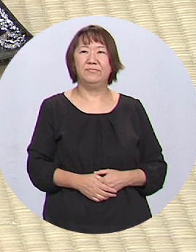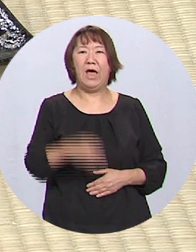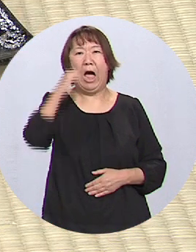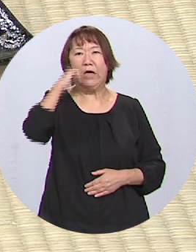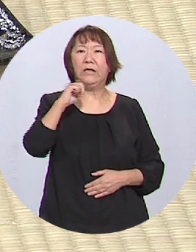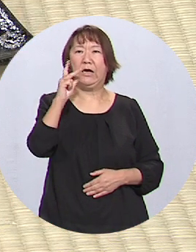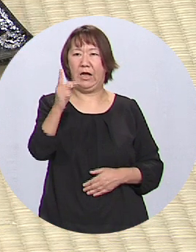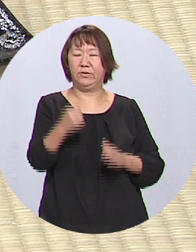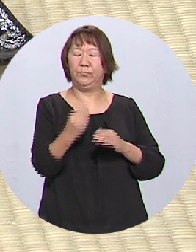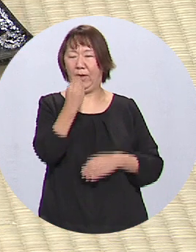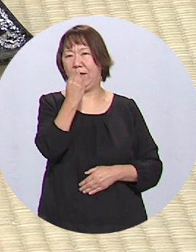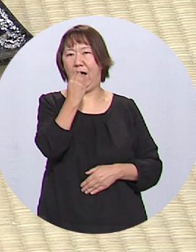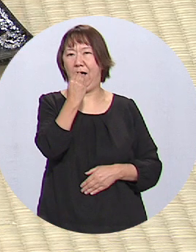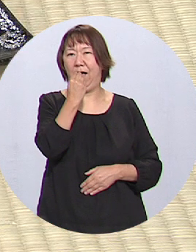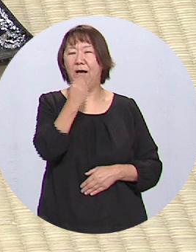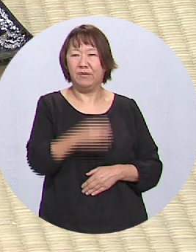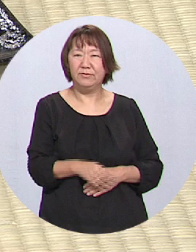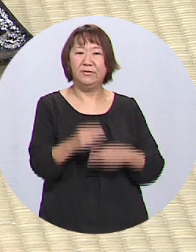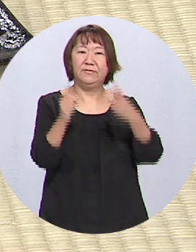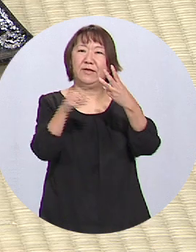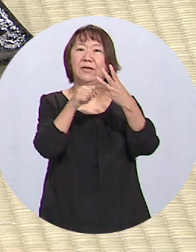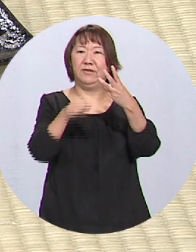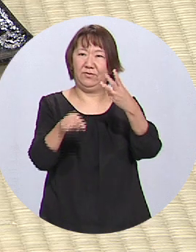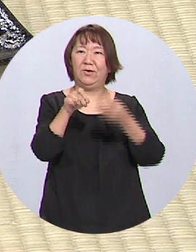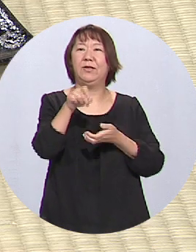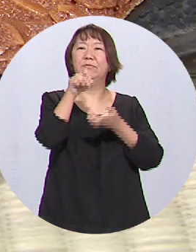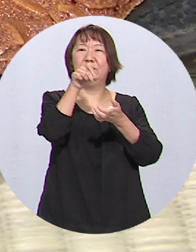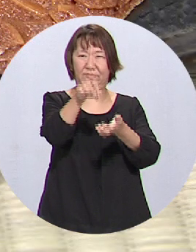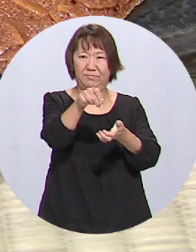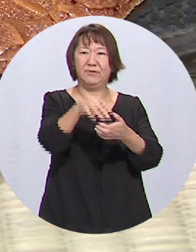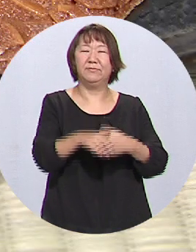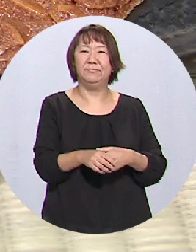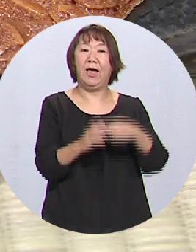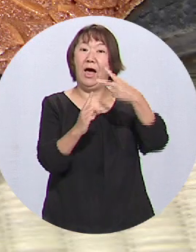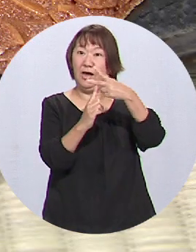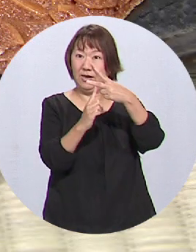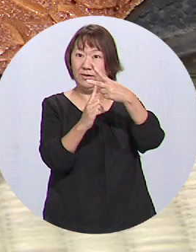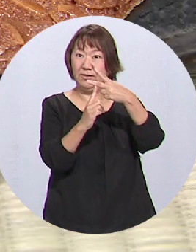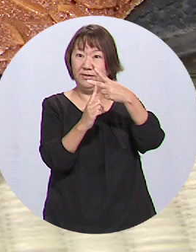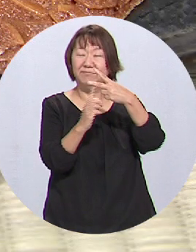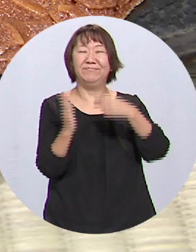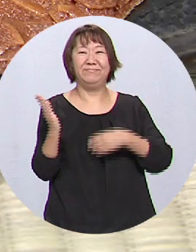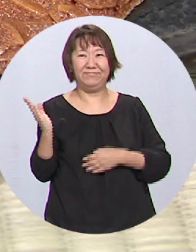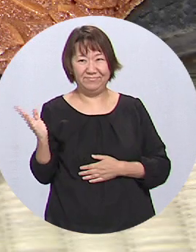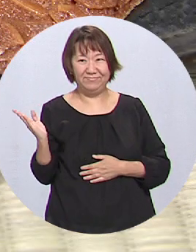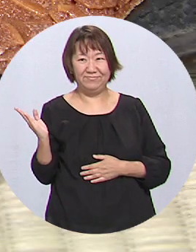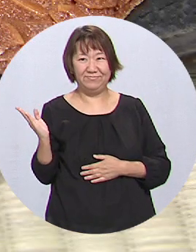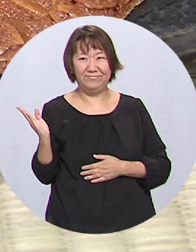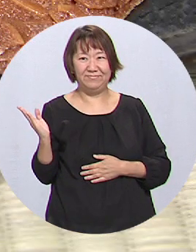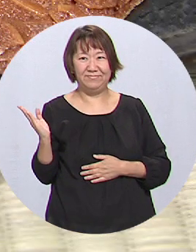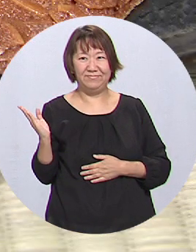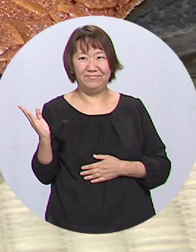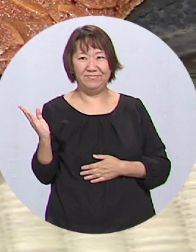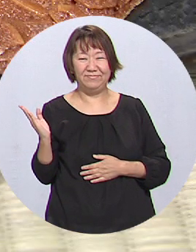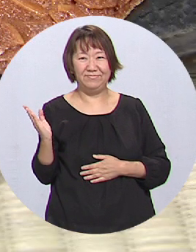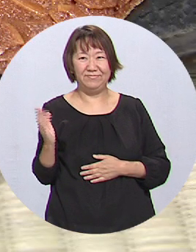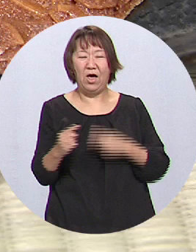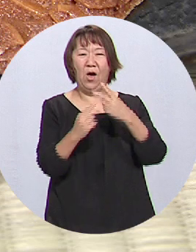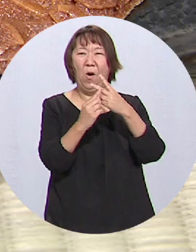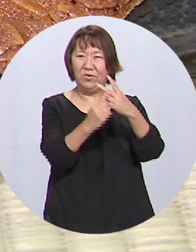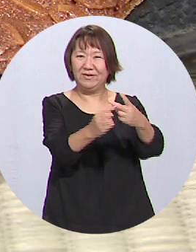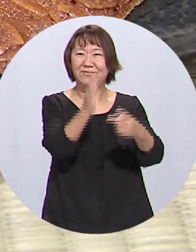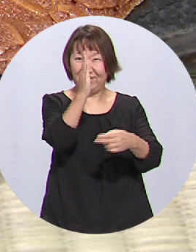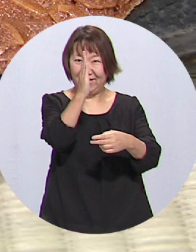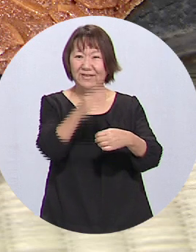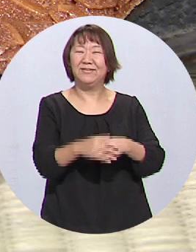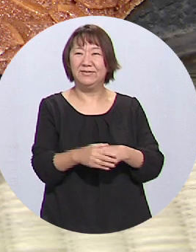朝霞銘菓朝霞道中10枚入りを3人の方にプレゼントします。はがきに必要事項、番組のご意見ご感想をお書きの上、ご覧の宛先までお送